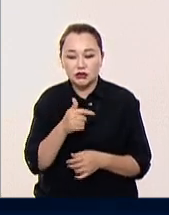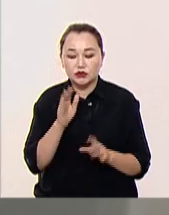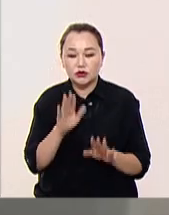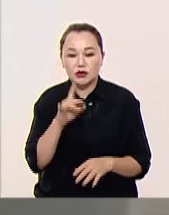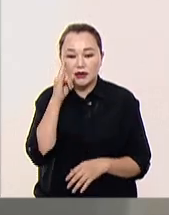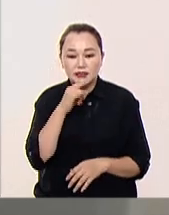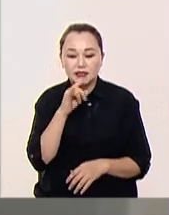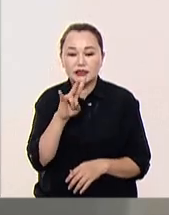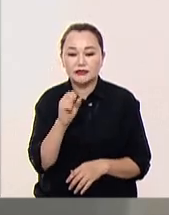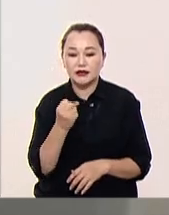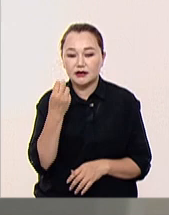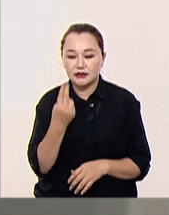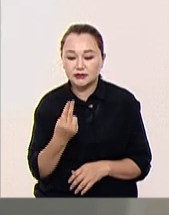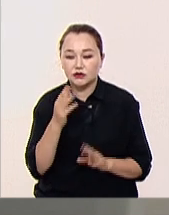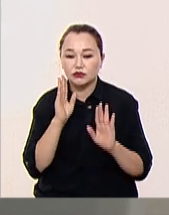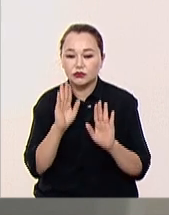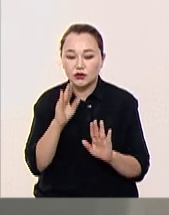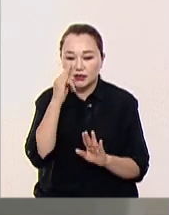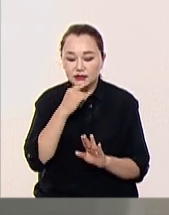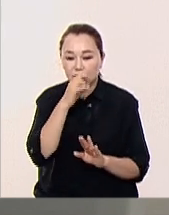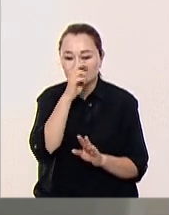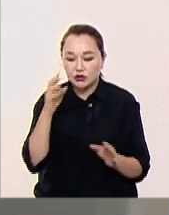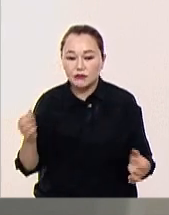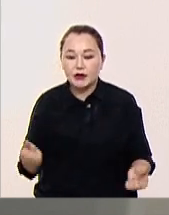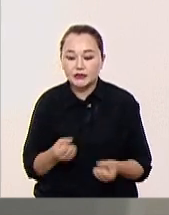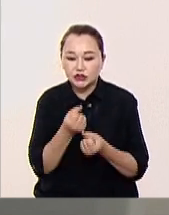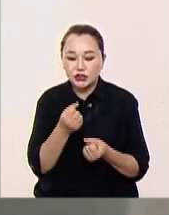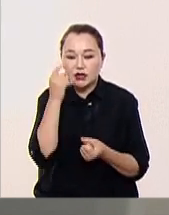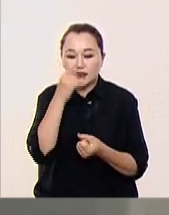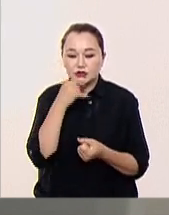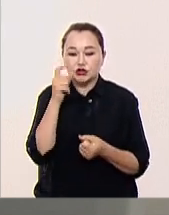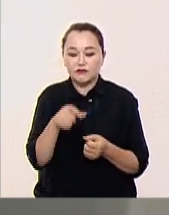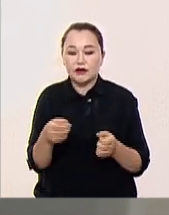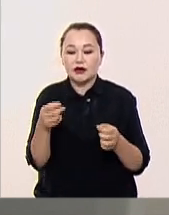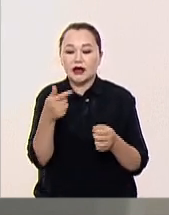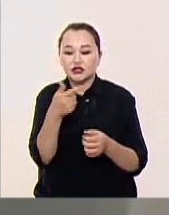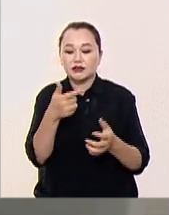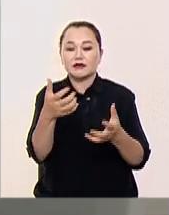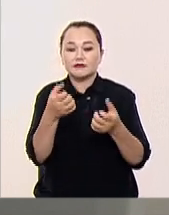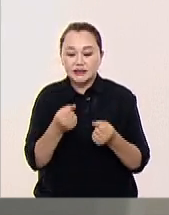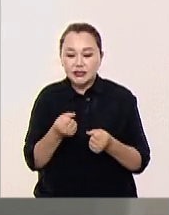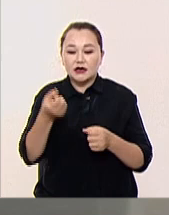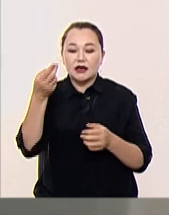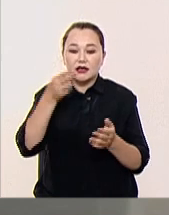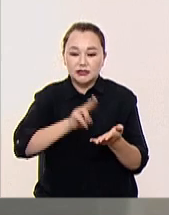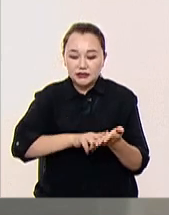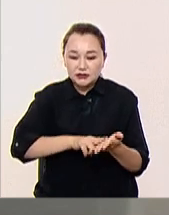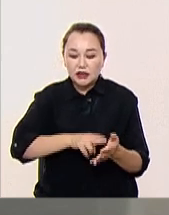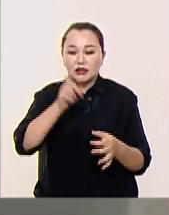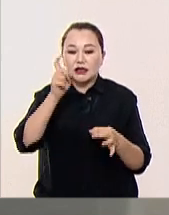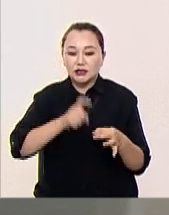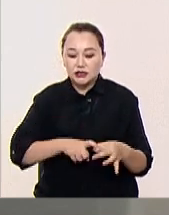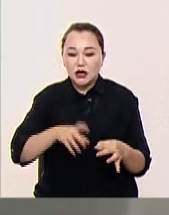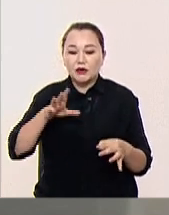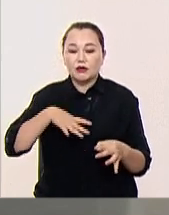өкілі. Сондықтан мемлекеттік қолдауды қабылдай отырып, Қазақстанның азаматтығын алып, Қазақстанда тіркеліп, сосын